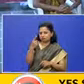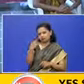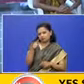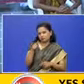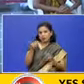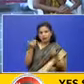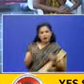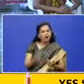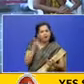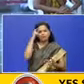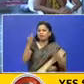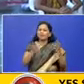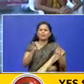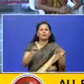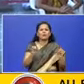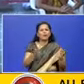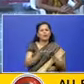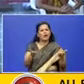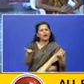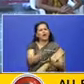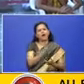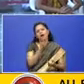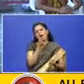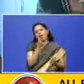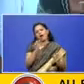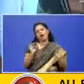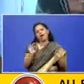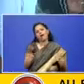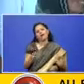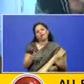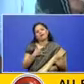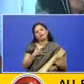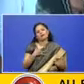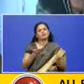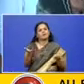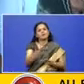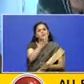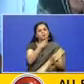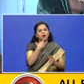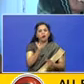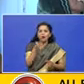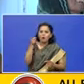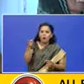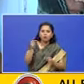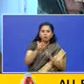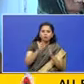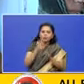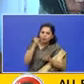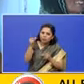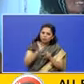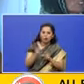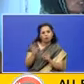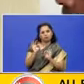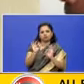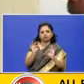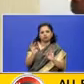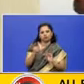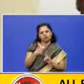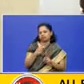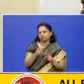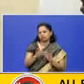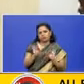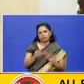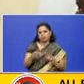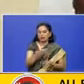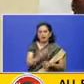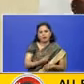अभी तो कोई टेंशन नहीं पूरे गांव में। सब लोग को लग रहा है कि सर ने जो किया तो वो तो बहुत अच्छा किया है। वो